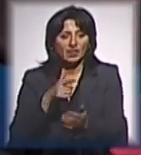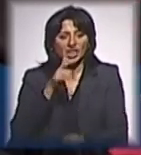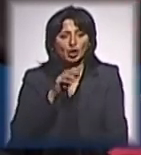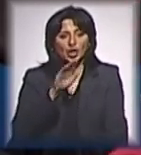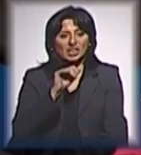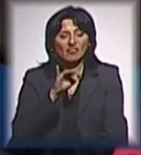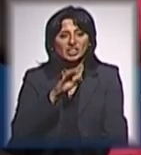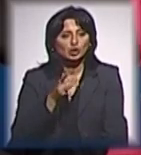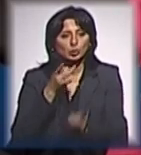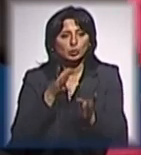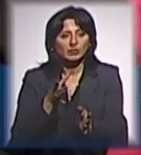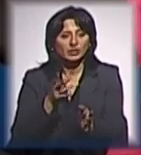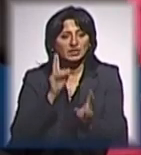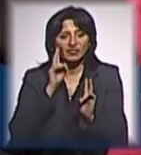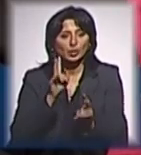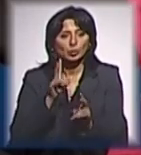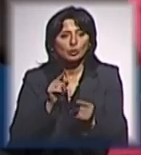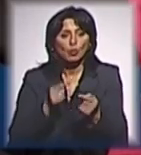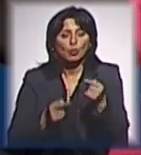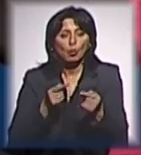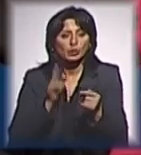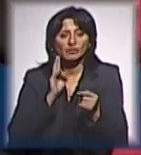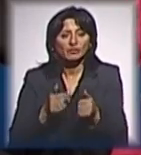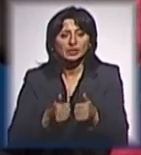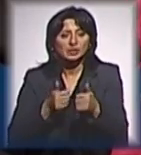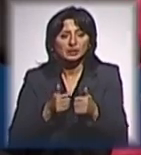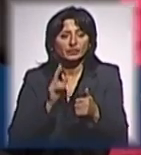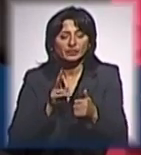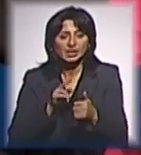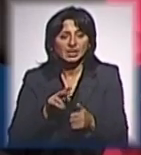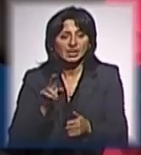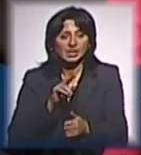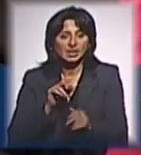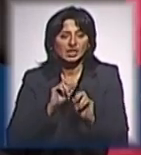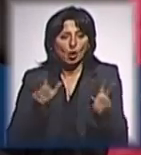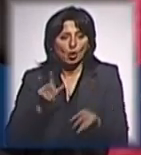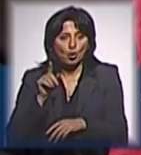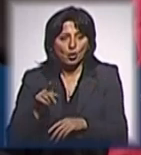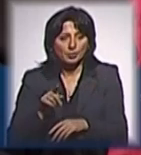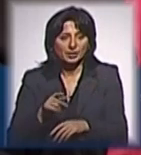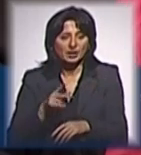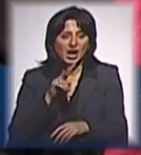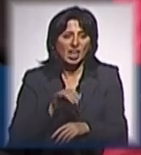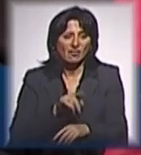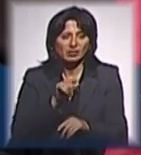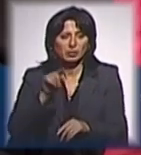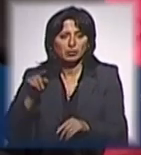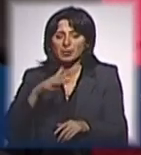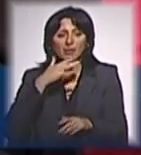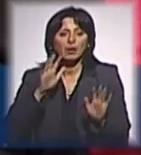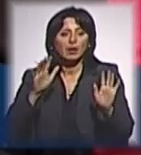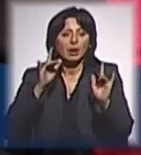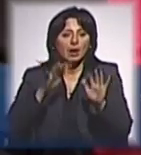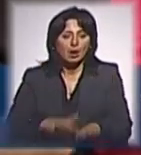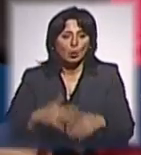გიორგი თავდგირიძეს უბრალოდ მე არ ვიცი, ვინ უნდა გაუწიოს კონკურენცია დიღმის საარჩევნო ოლქში. აღარაფერს ვიტყვი ლევანზე, მანანაზე,